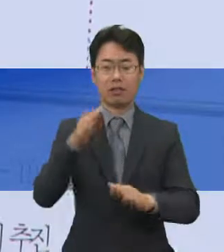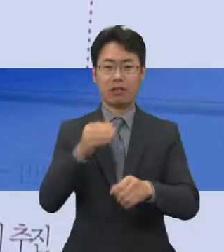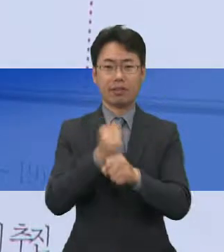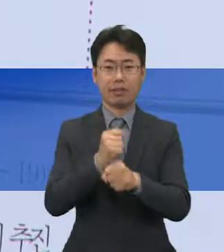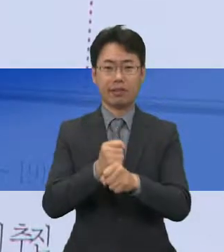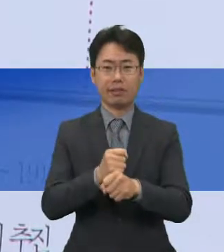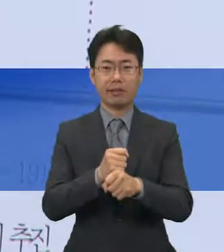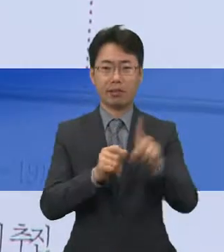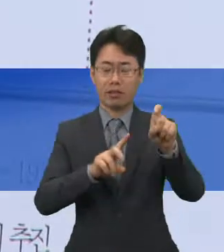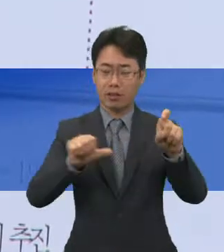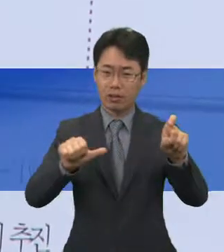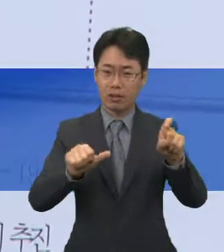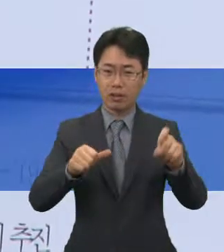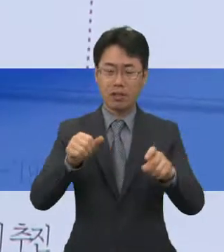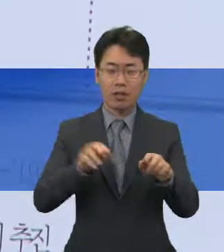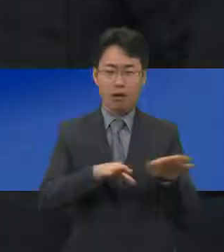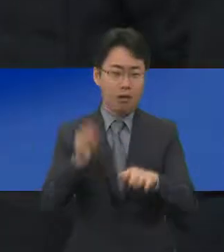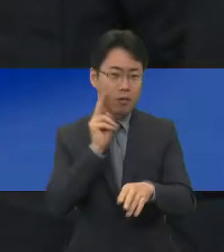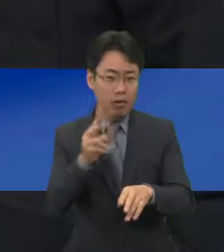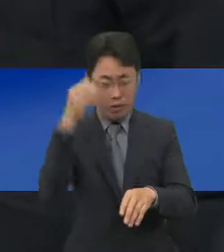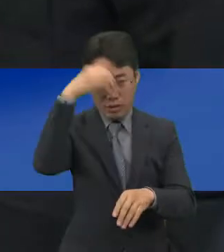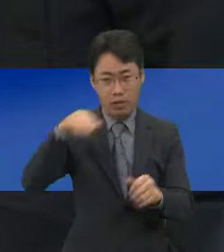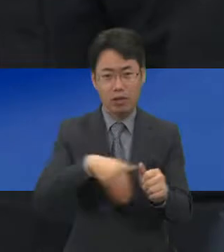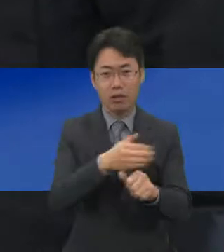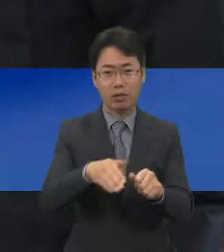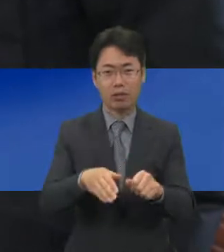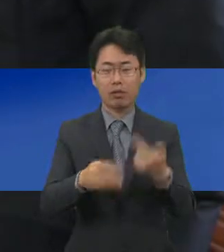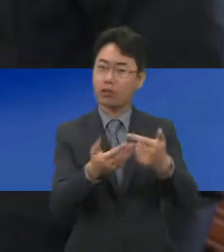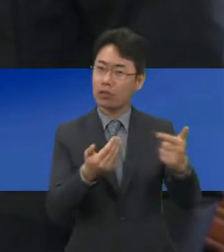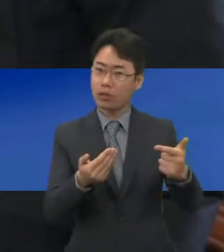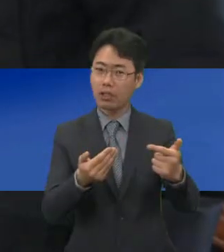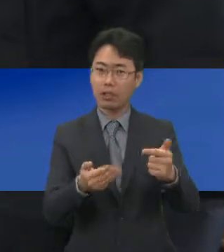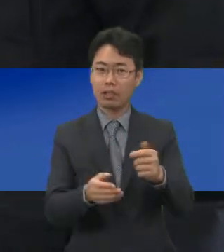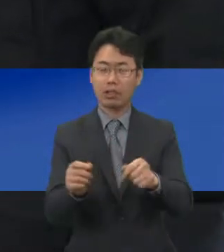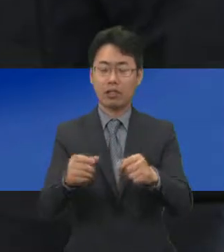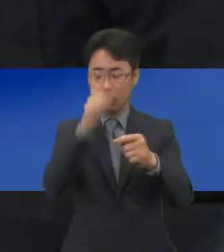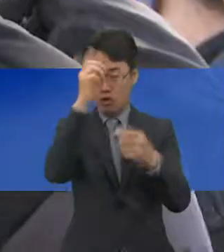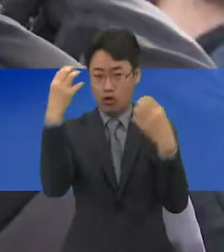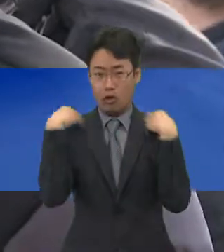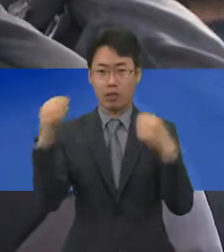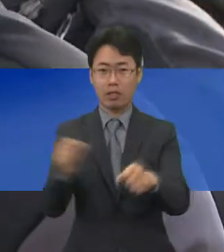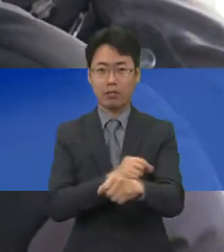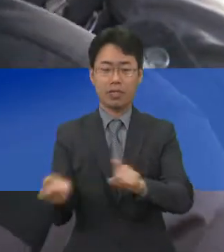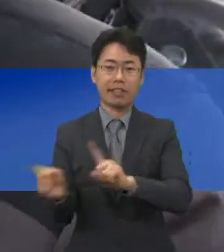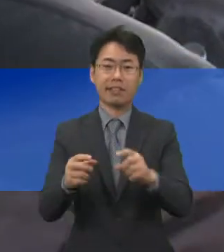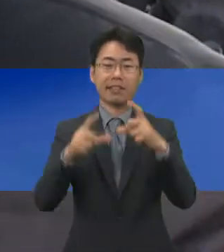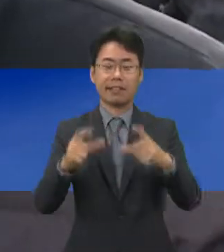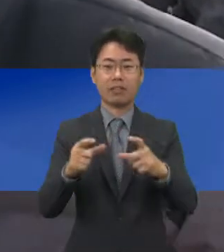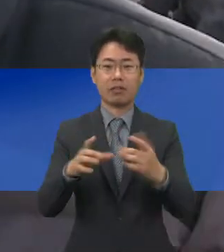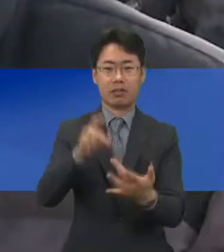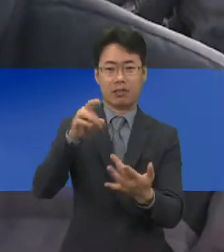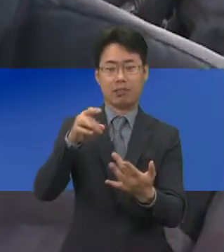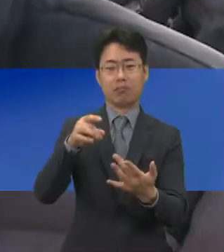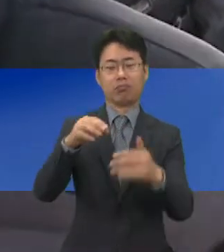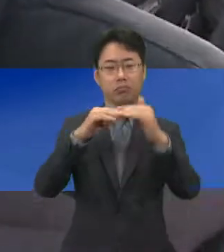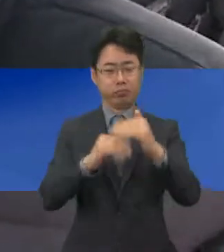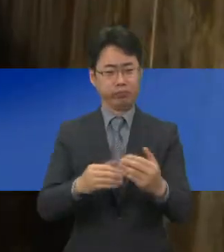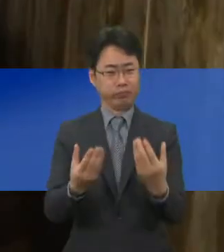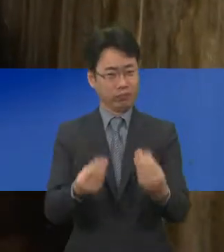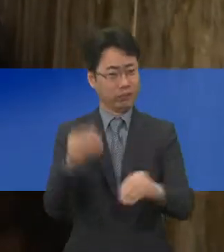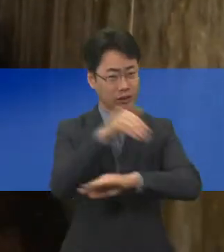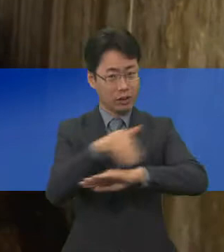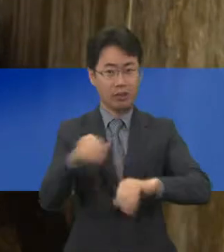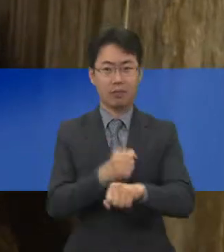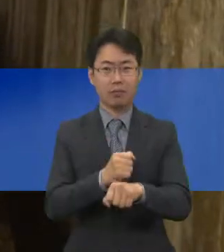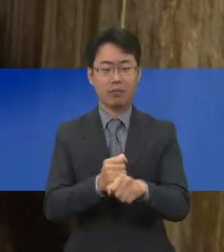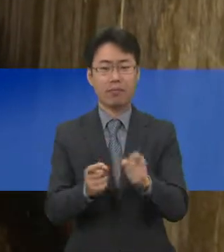11월 15일 지진 피해가 집중된 흥해 1원은 올 상반기 중 정부의 특별재생지역 사업 선정 절차가 마무리될